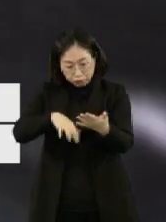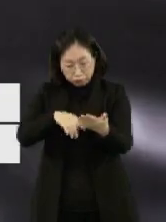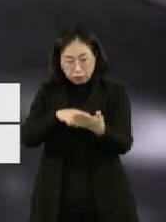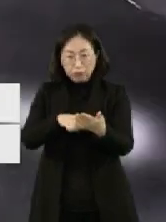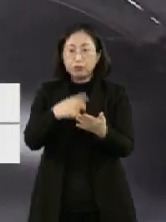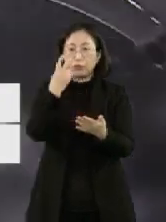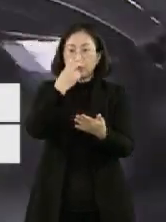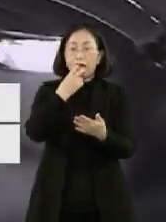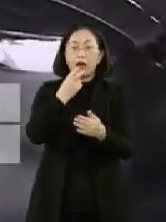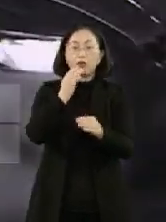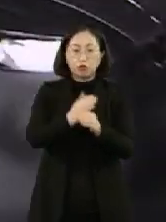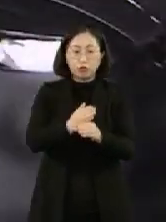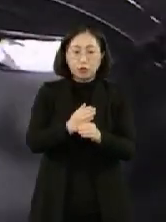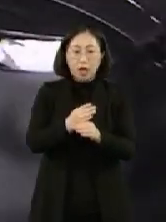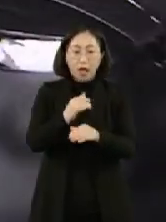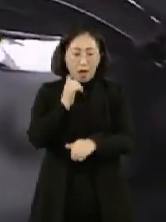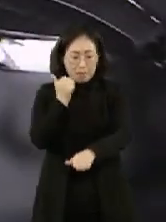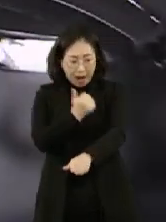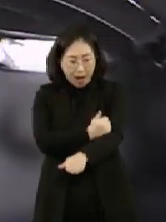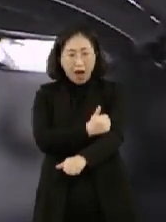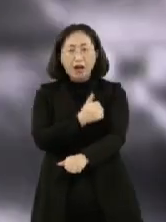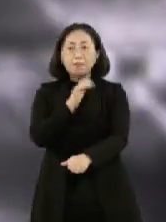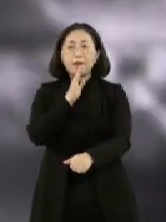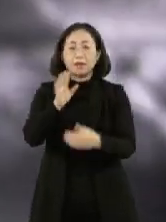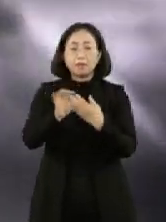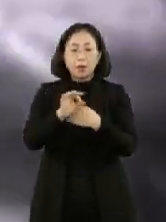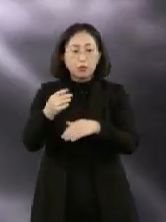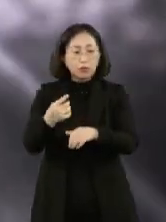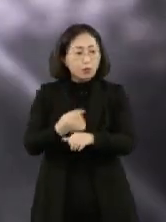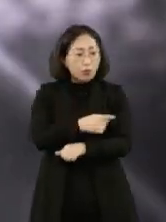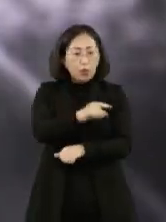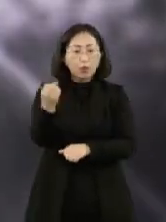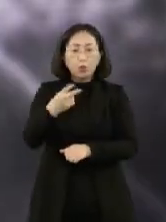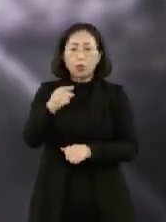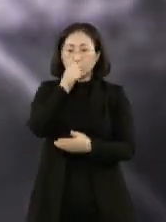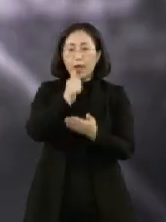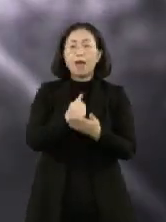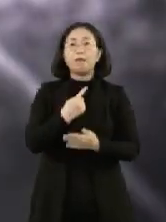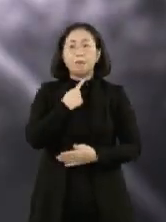마약의 경우도 다른 범죄 가능성도 우려하고 있습니다 tjb 김 천 진입니다